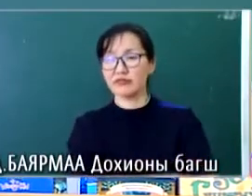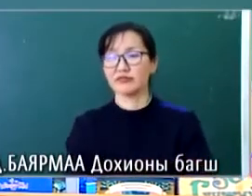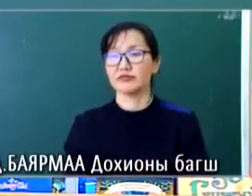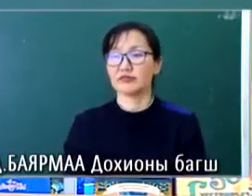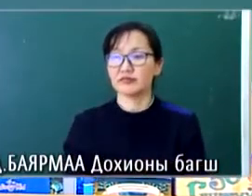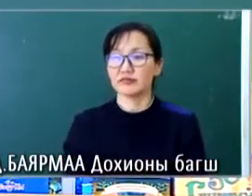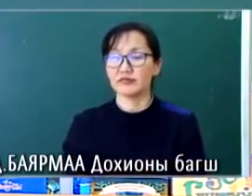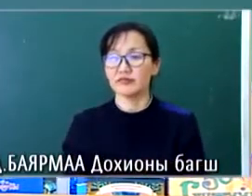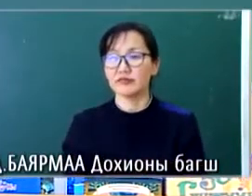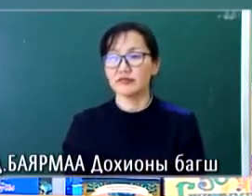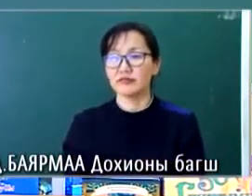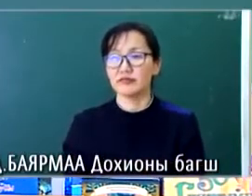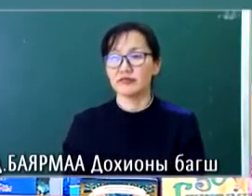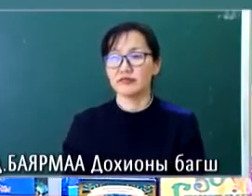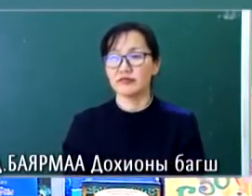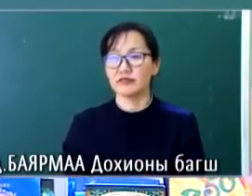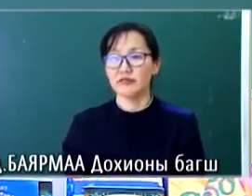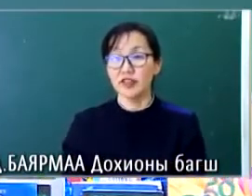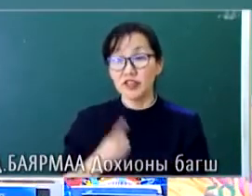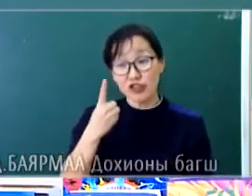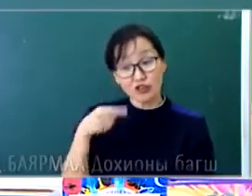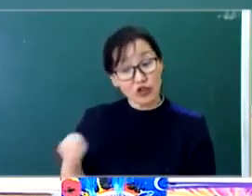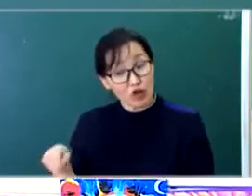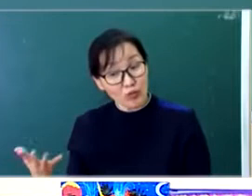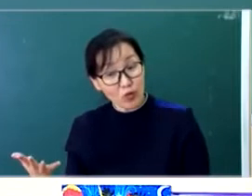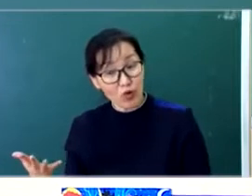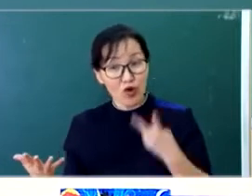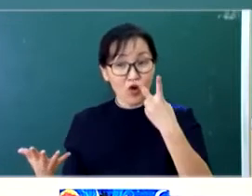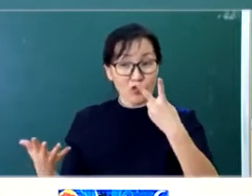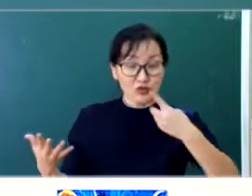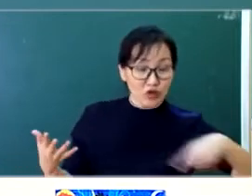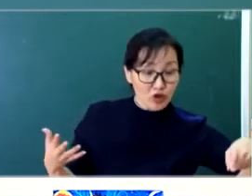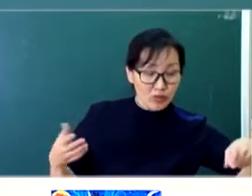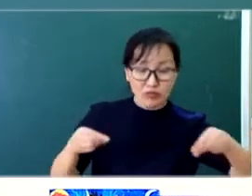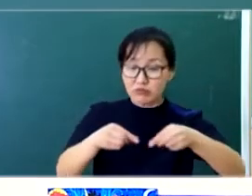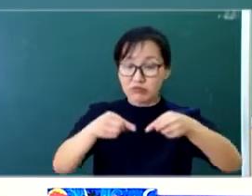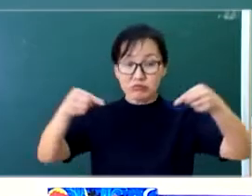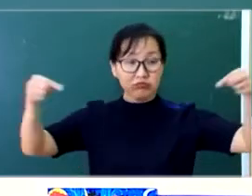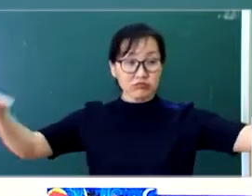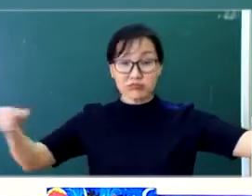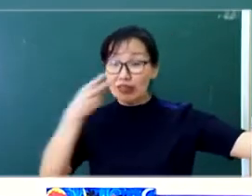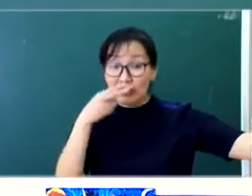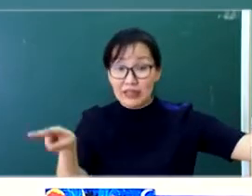нарай өөр өнгийн шогоор тэмдэглэж үү. За 1/2 ийм зайтай